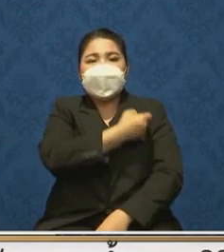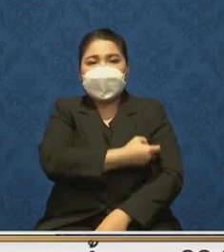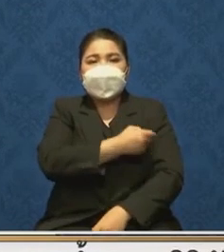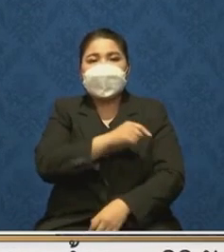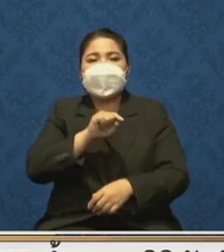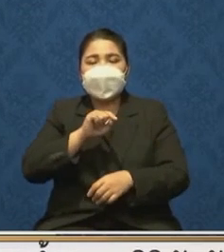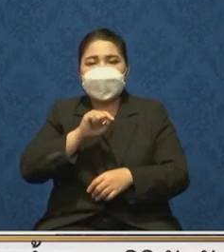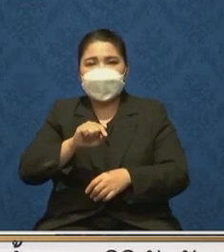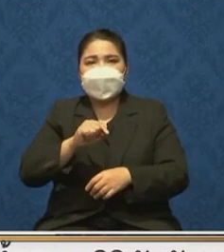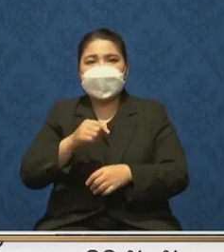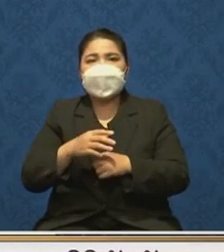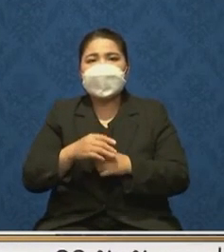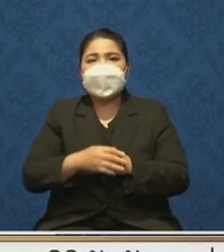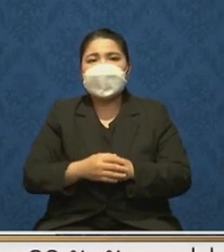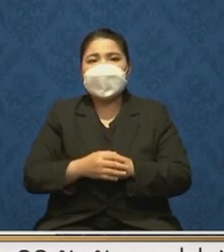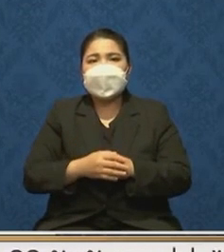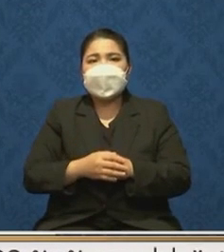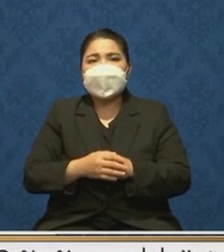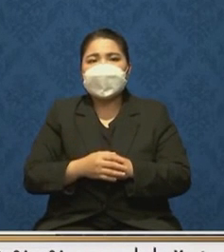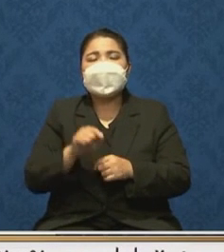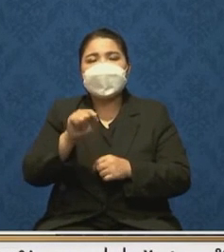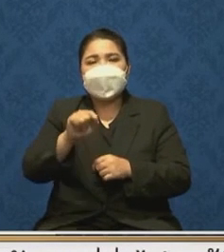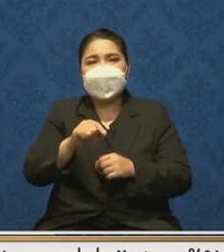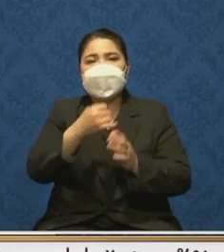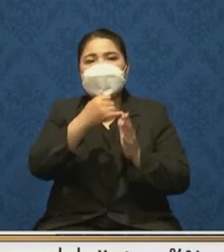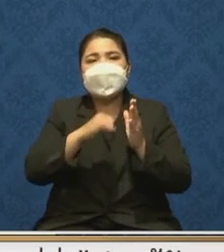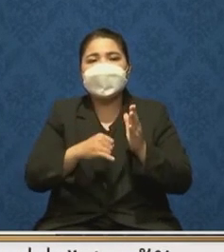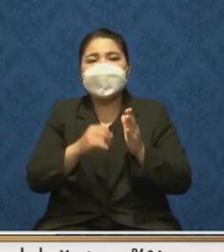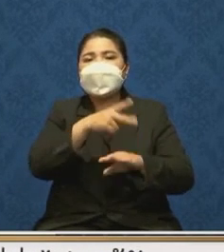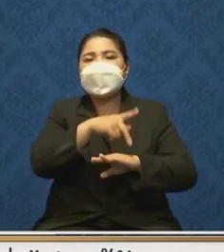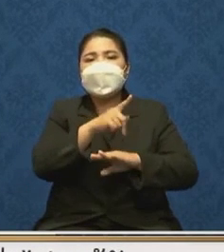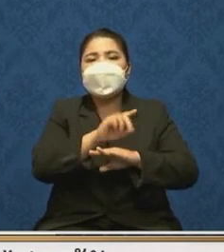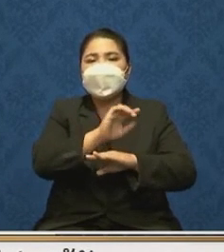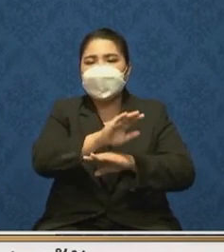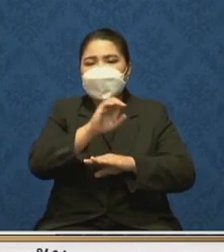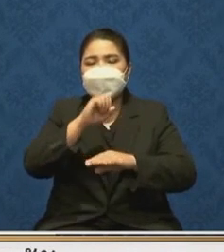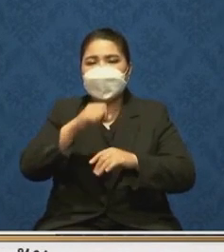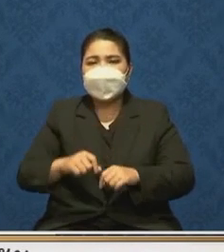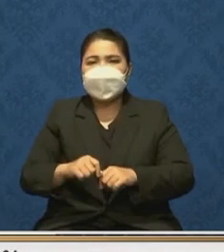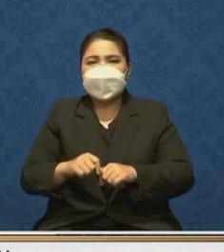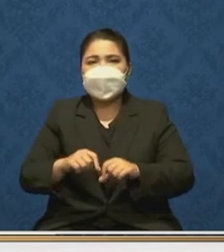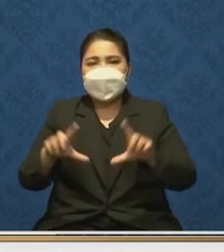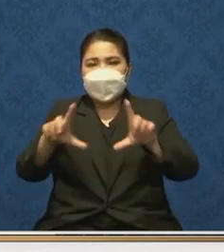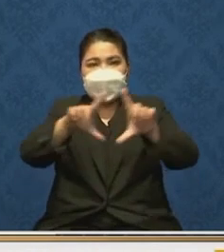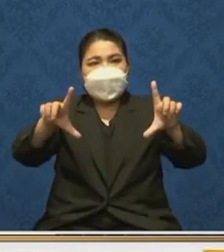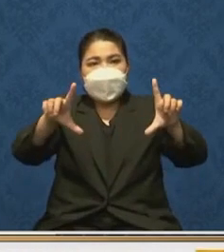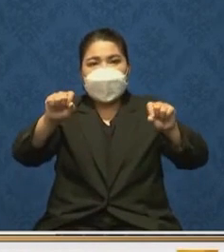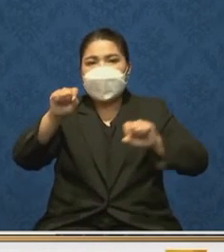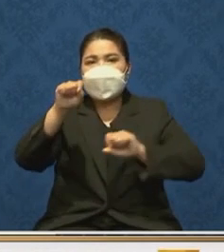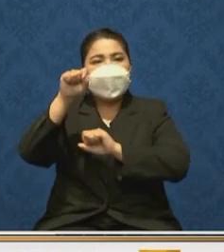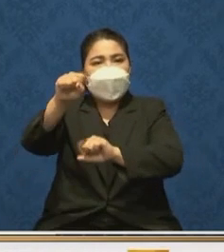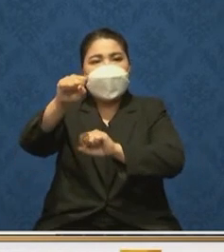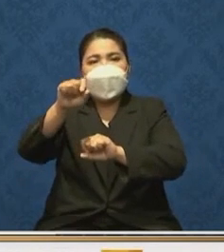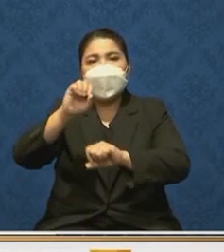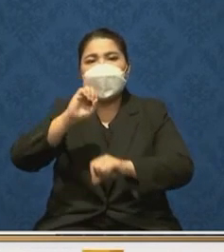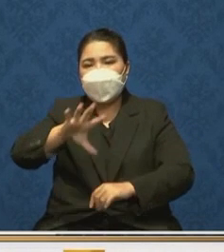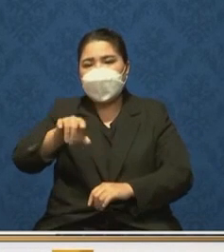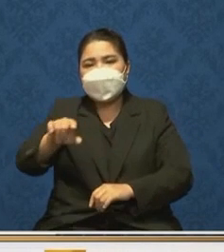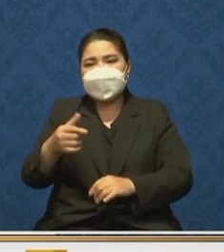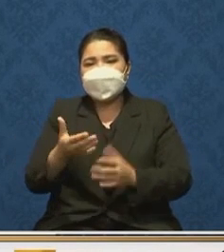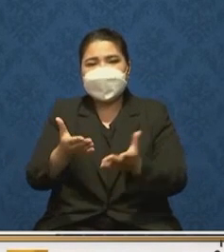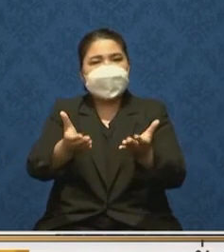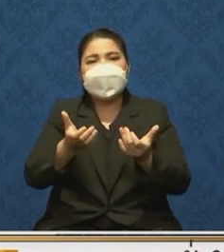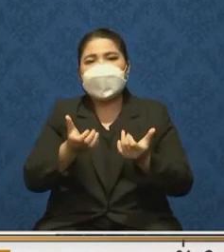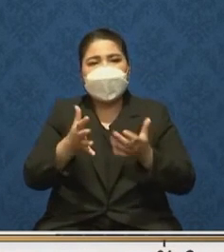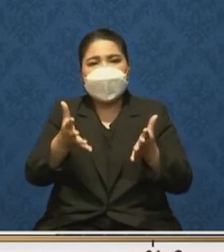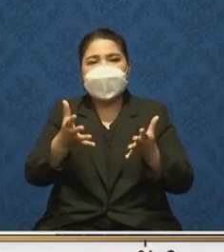ี่จังหวดของท่านประทานนะครัได้ติดประกาศไม่รับผู้ป่วยเพราะมีการติด